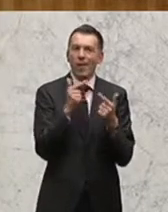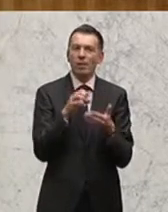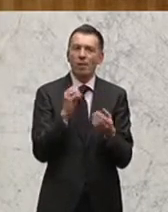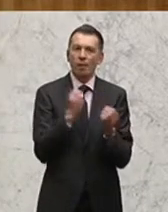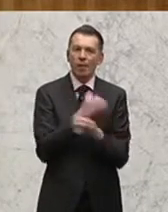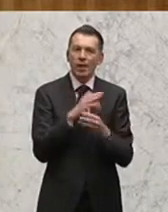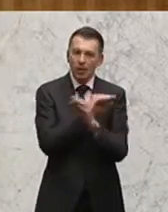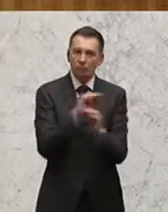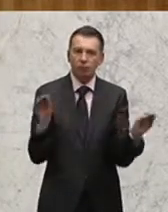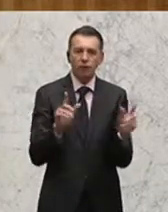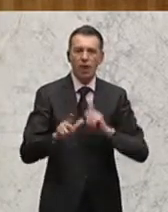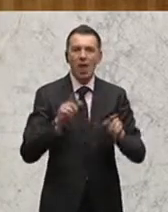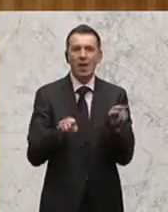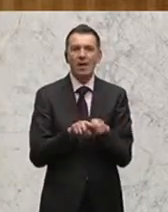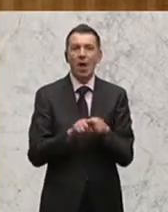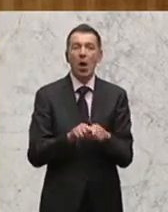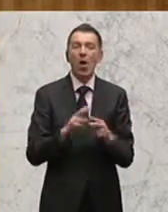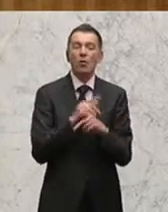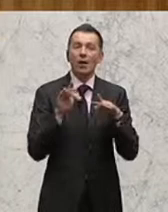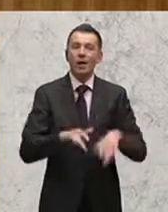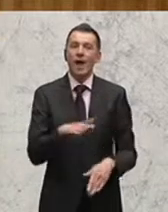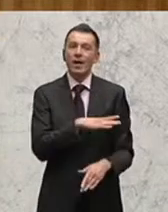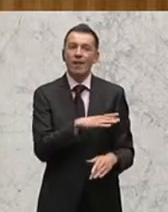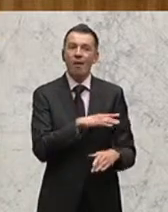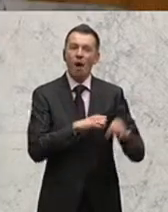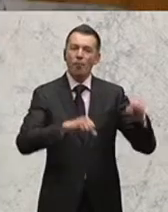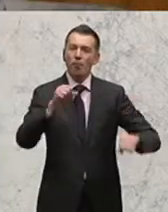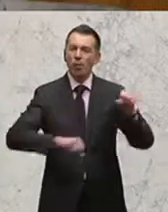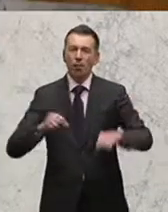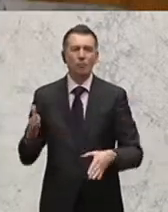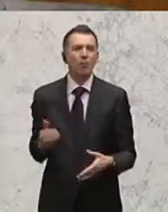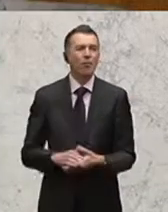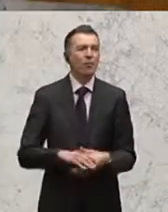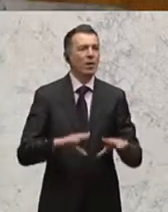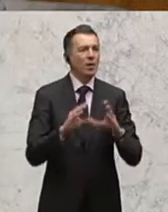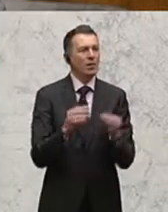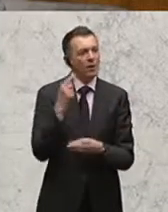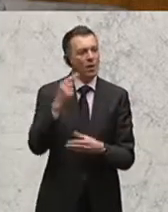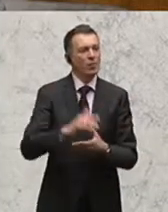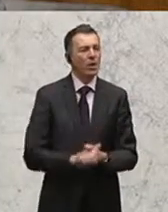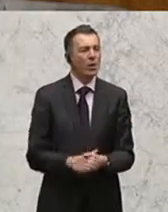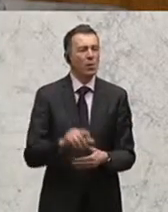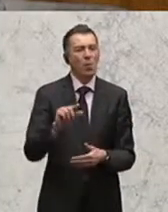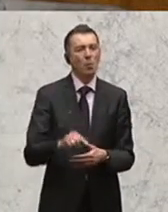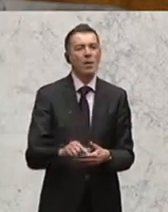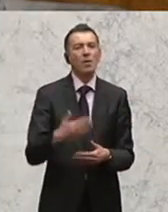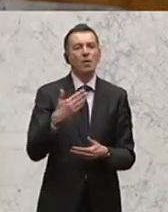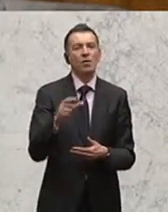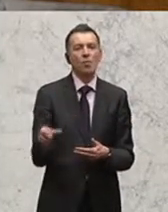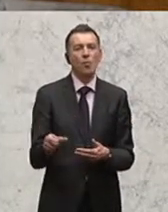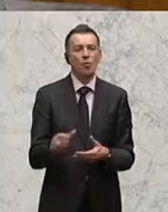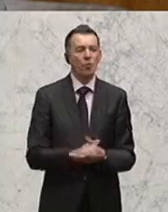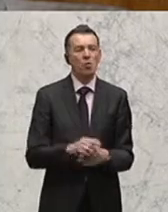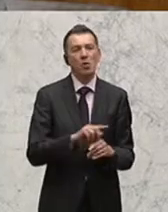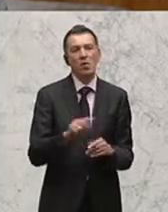leider Gottes auch in Österreich eine gewisse Anschlagsgefahr herrsche. Insgesamt geht er davon aus, dass mindestens 500